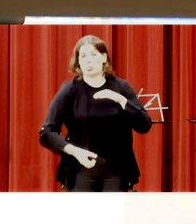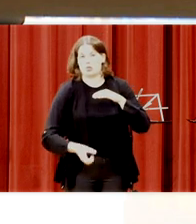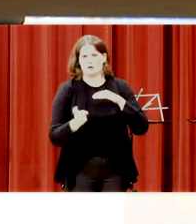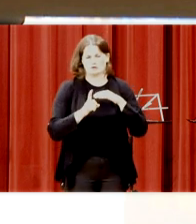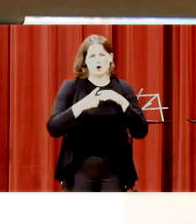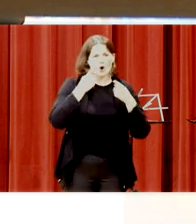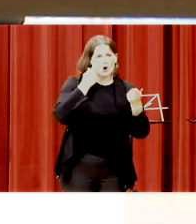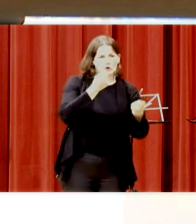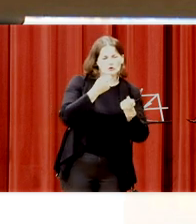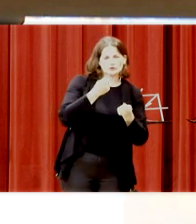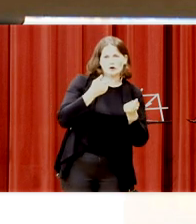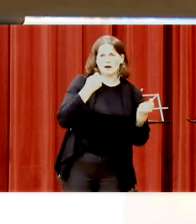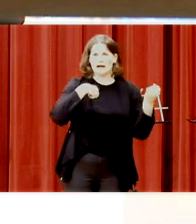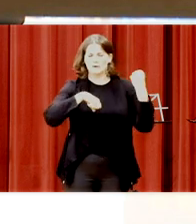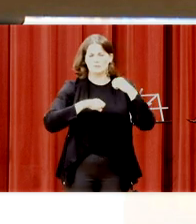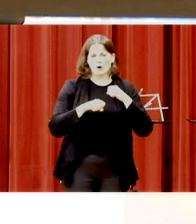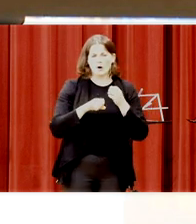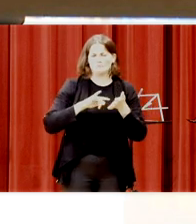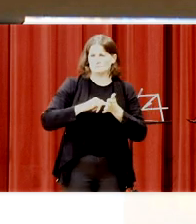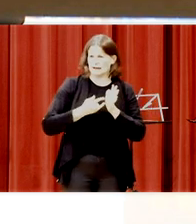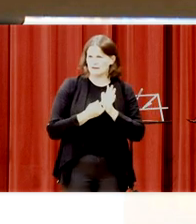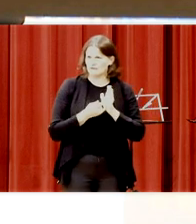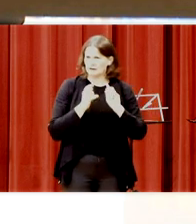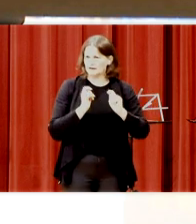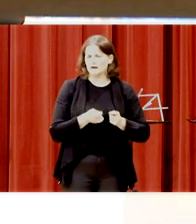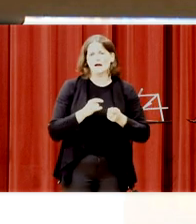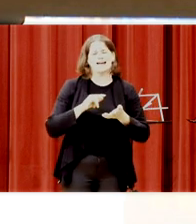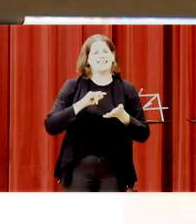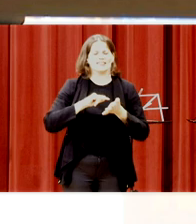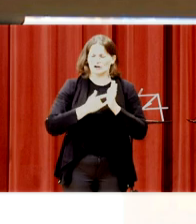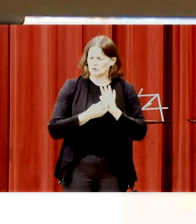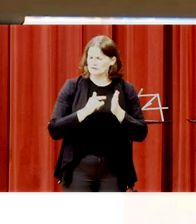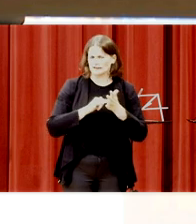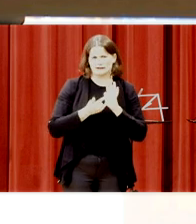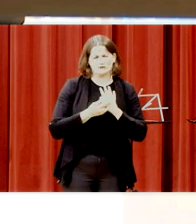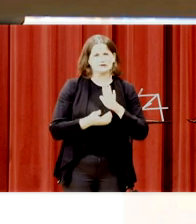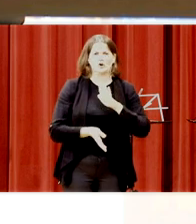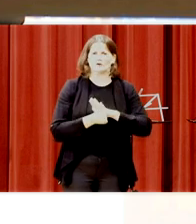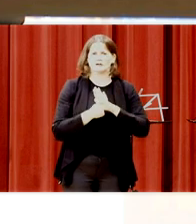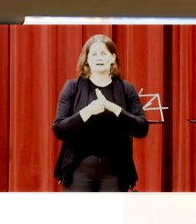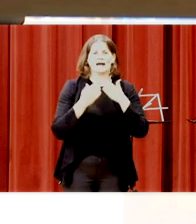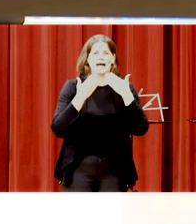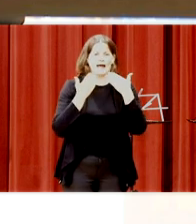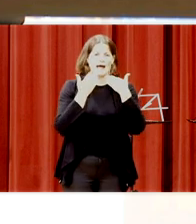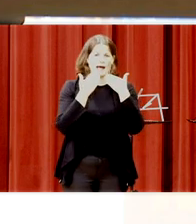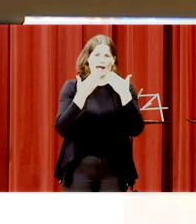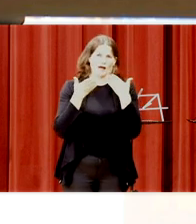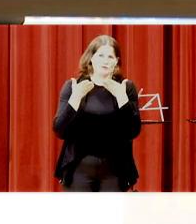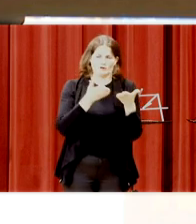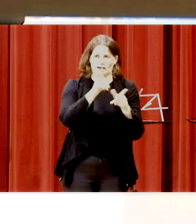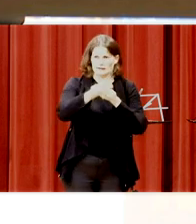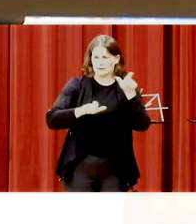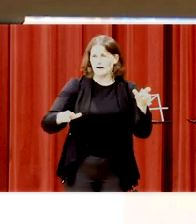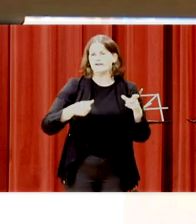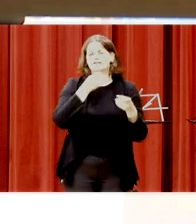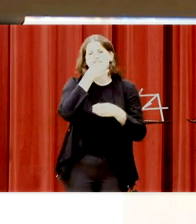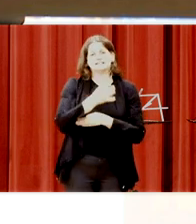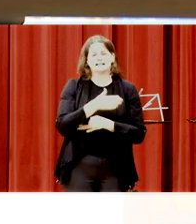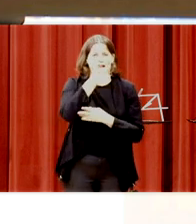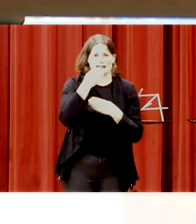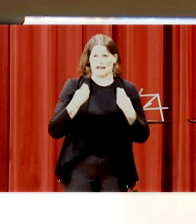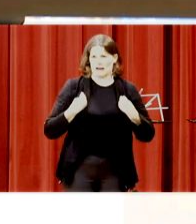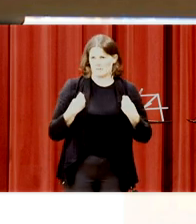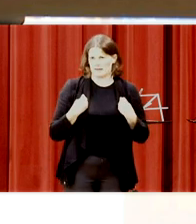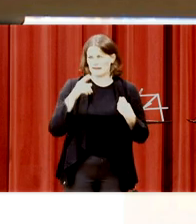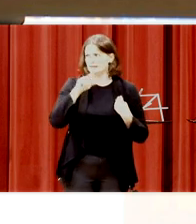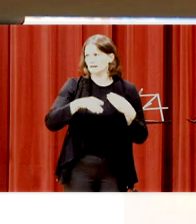per facilitar-nos la vida i que ens podem dedicar a altres temes de més valor. I